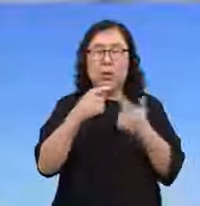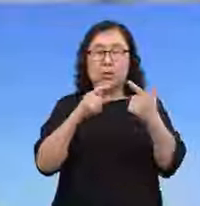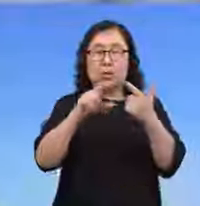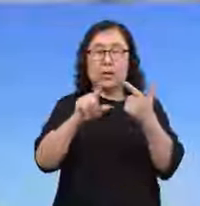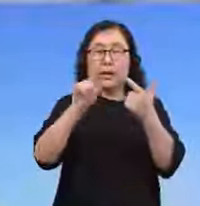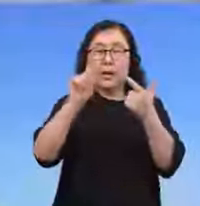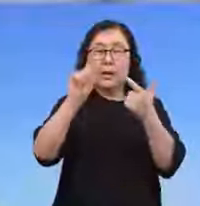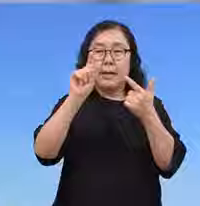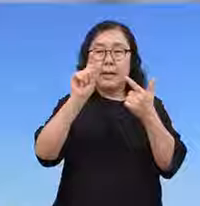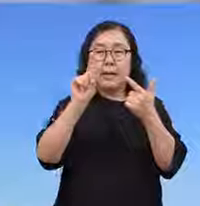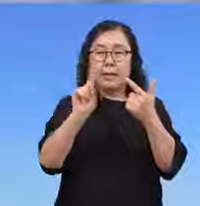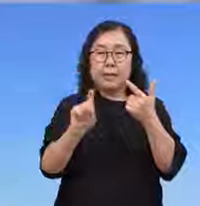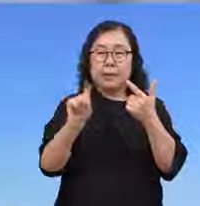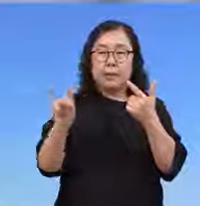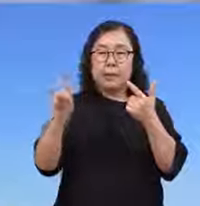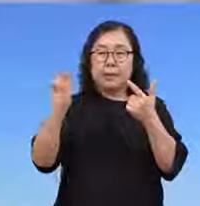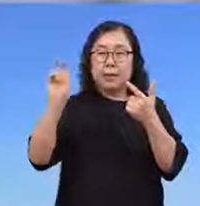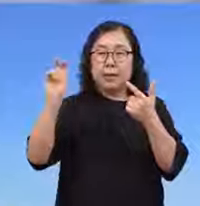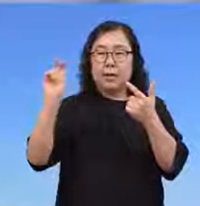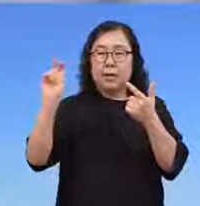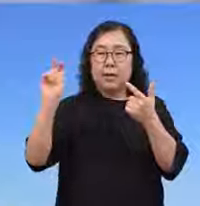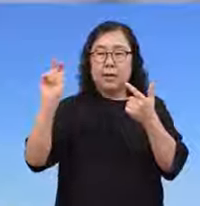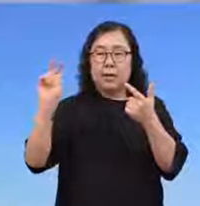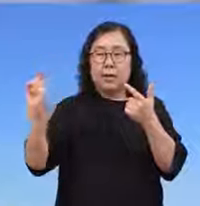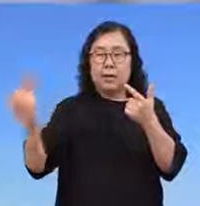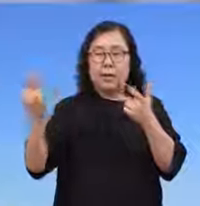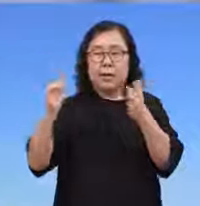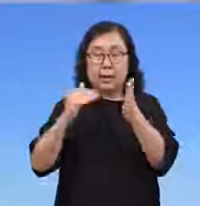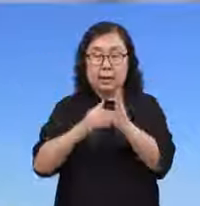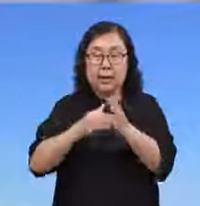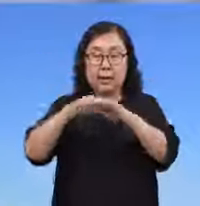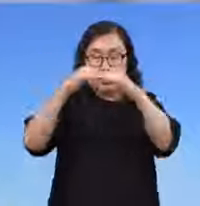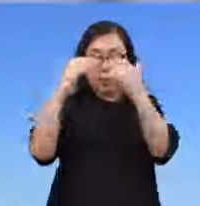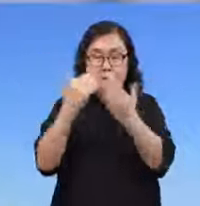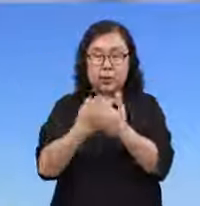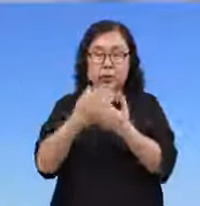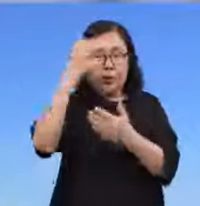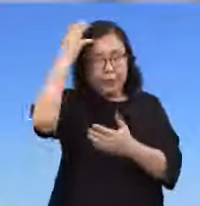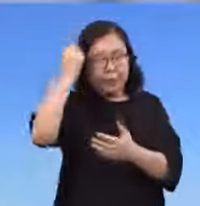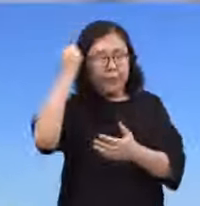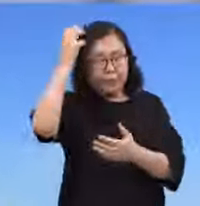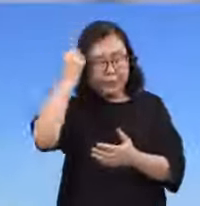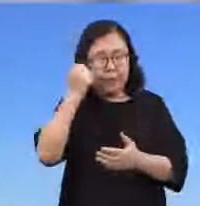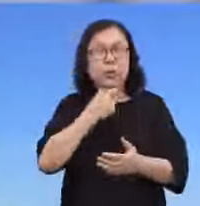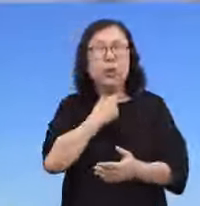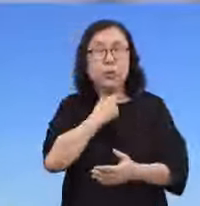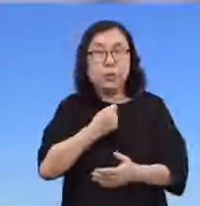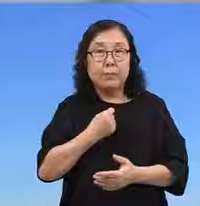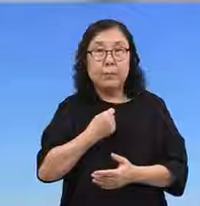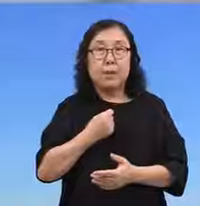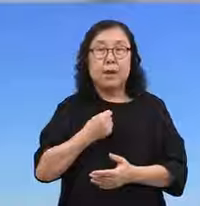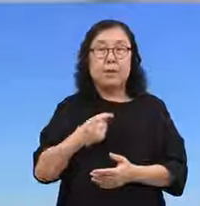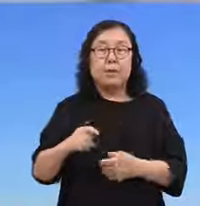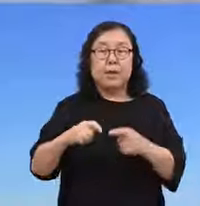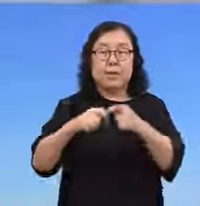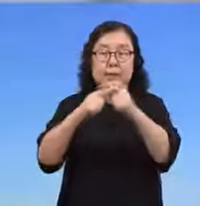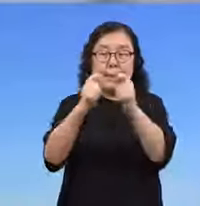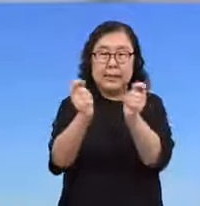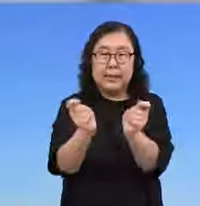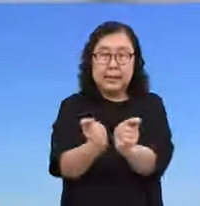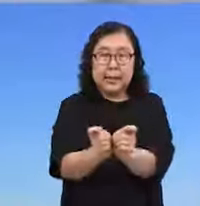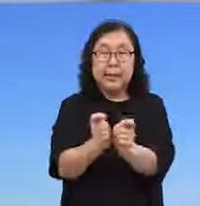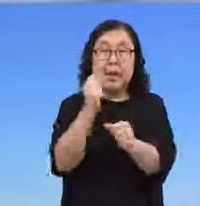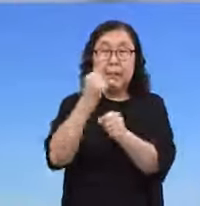바랍니다. 이 암송을 거룩한 숙제로 부담으로 받아서 이제 우리 모두가 다 매일매일 이제 우리